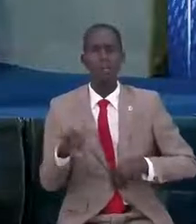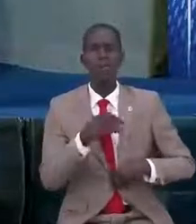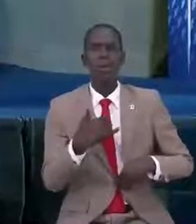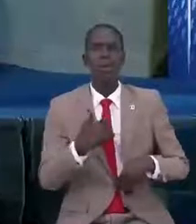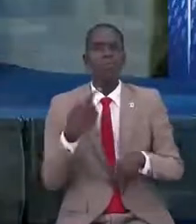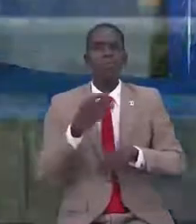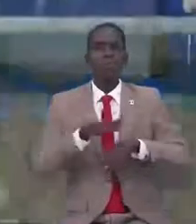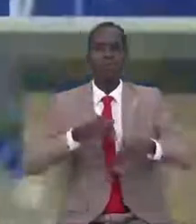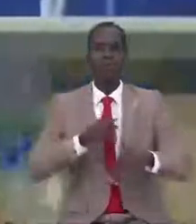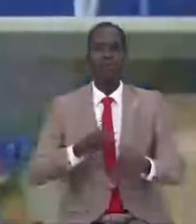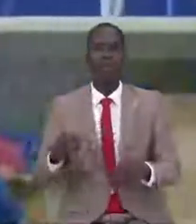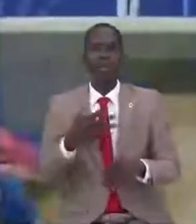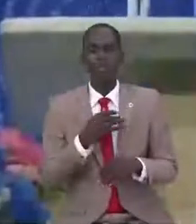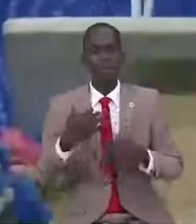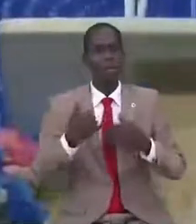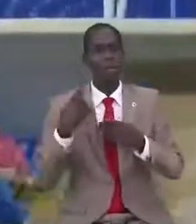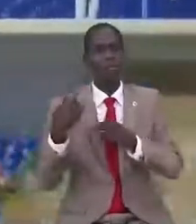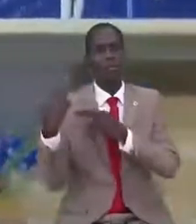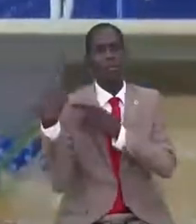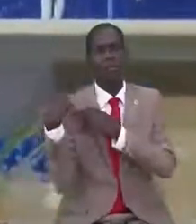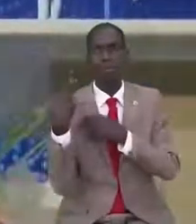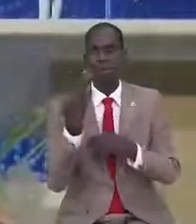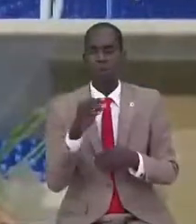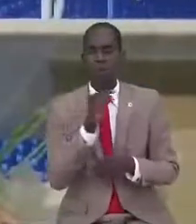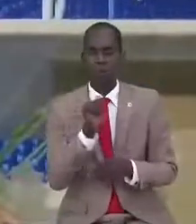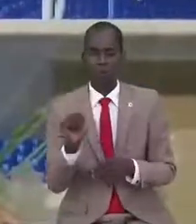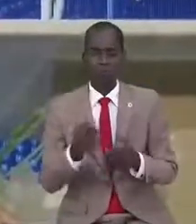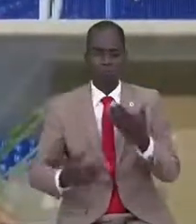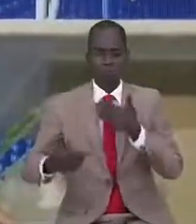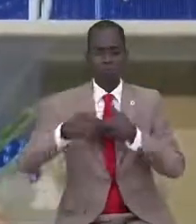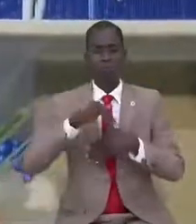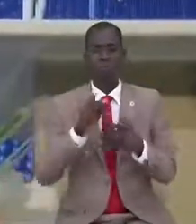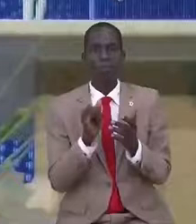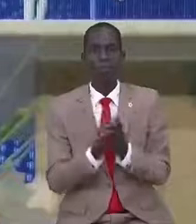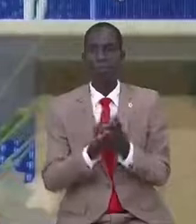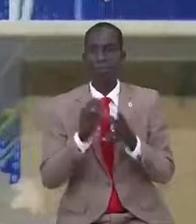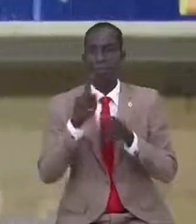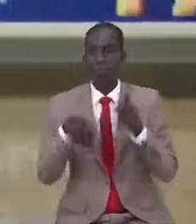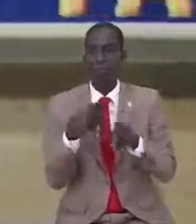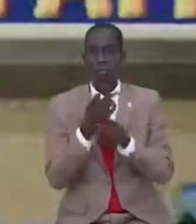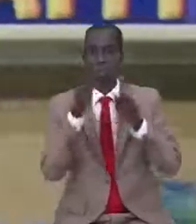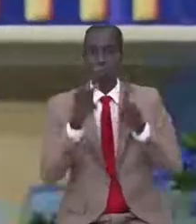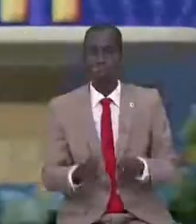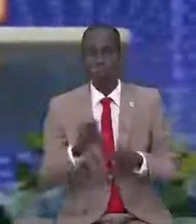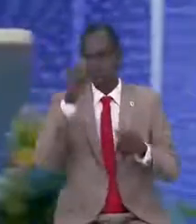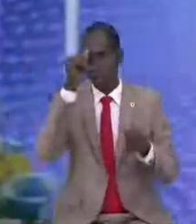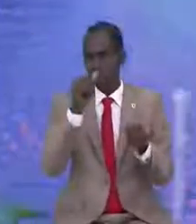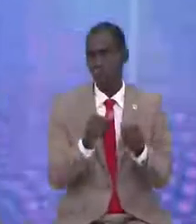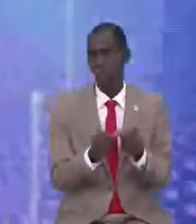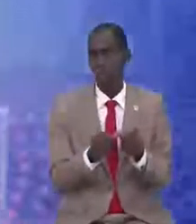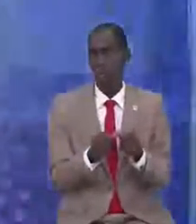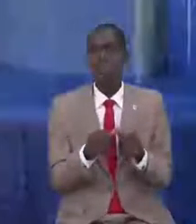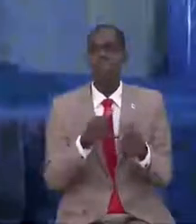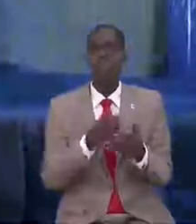C'est un frère défaillant, une frère défaillante. Vous avez la responsabilité, l'appel de retourner une